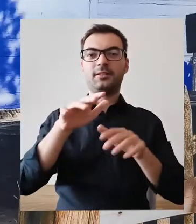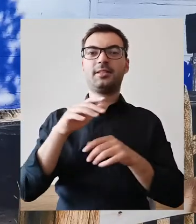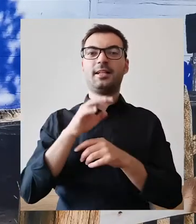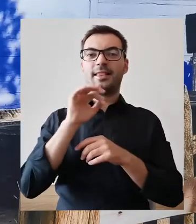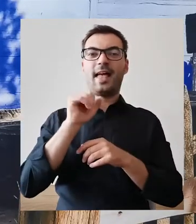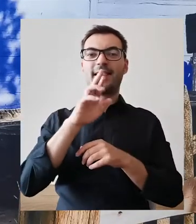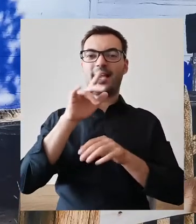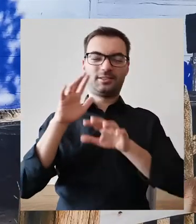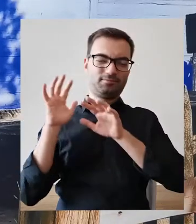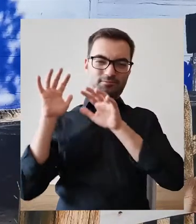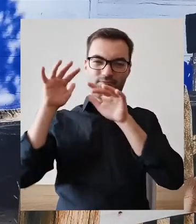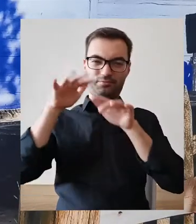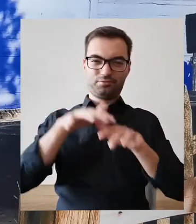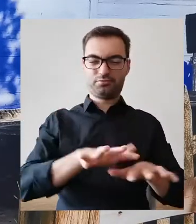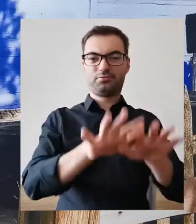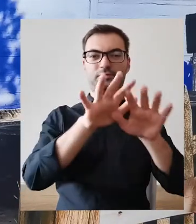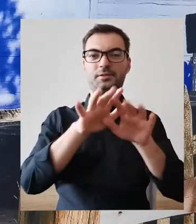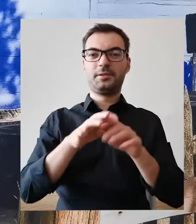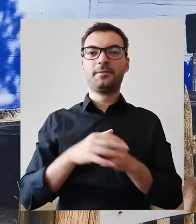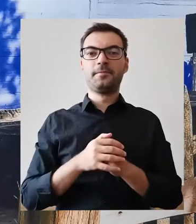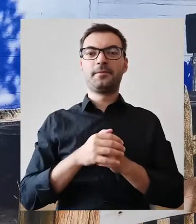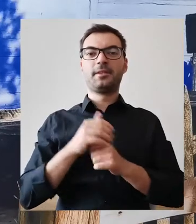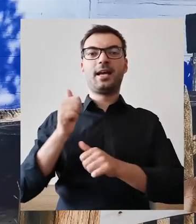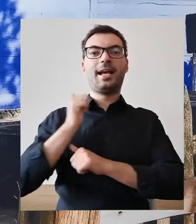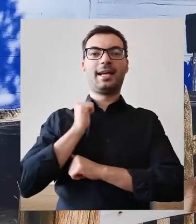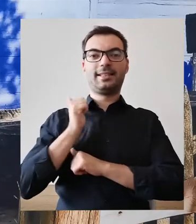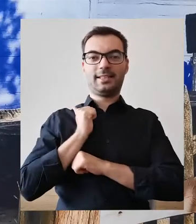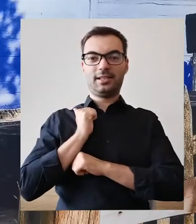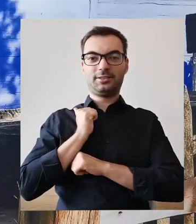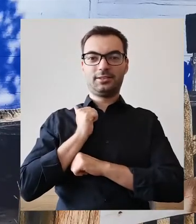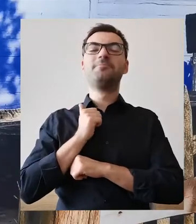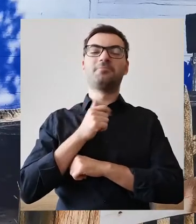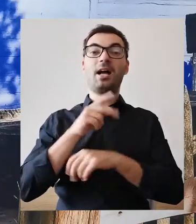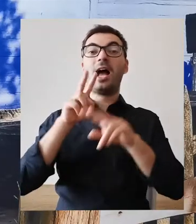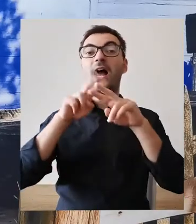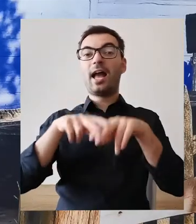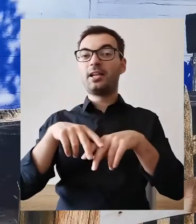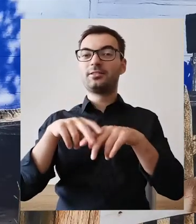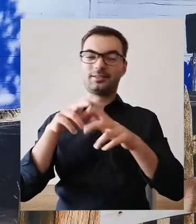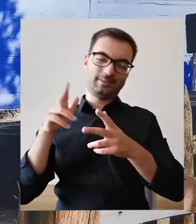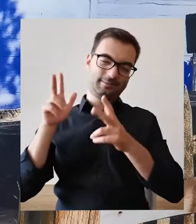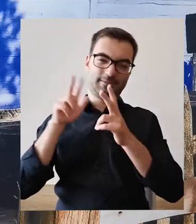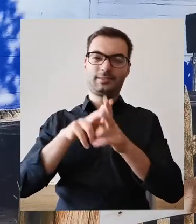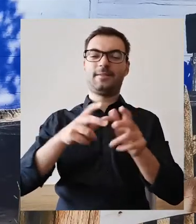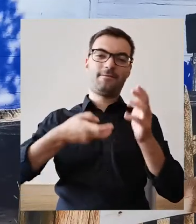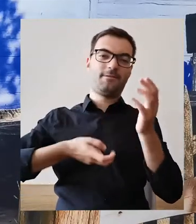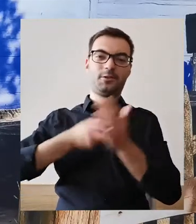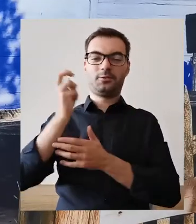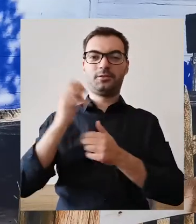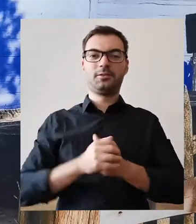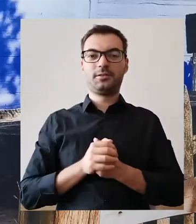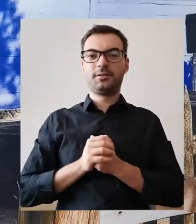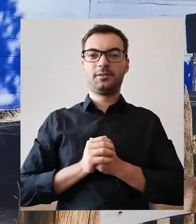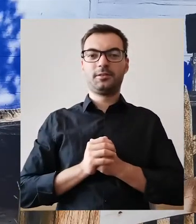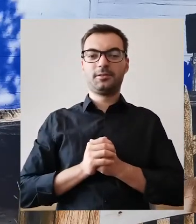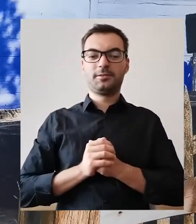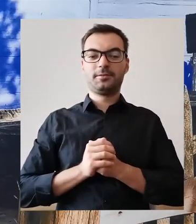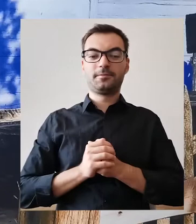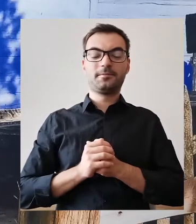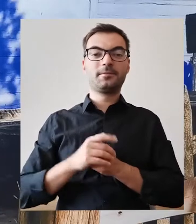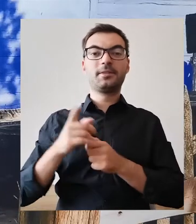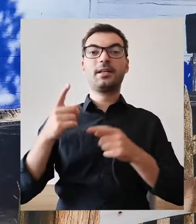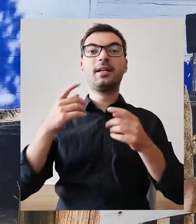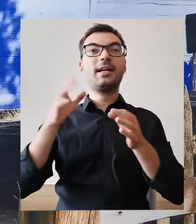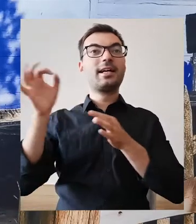barbarzyńskie a wojowie wyższe mira pogoni resztki niedobitków precz ze swej krainy wieść o zwycięstwie